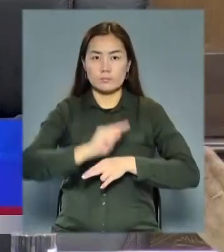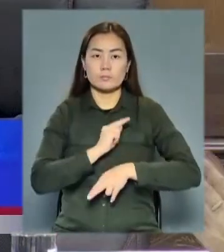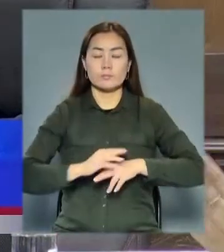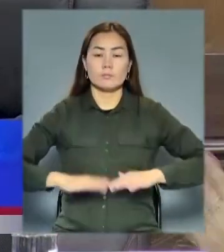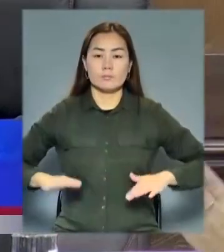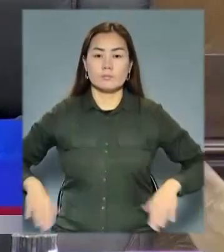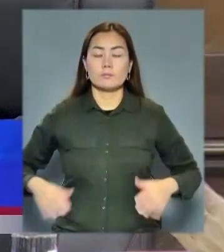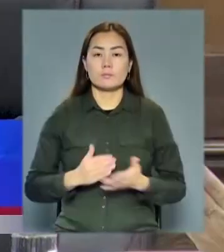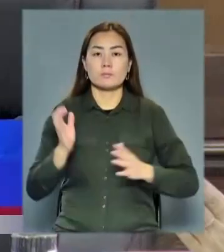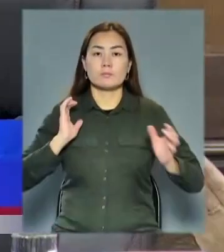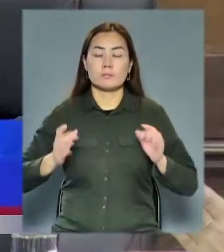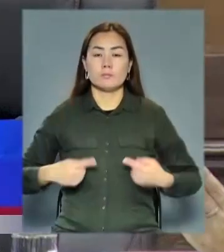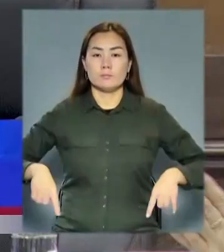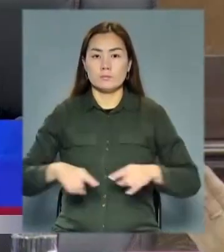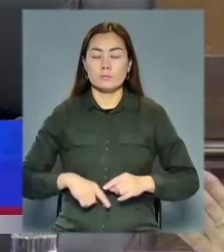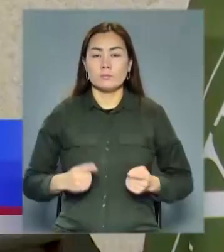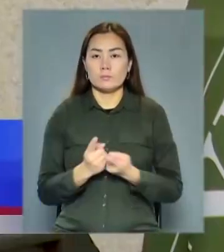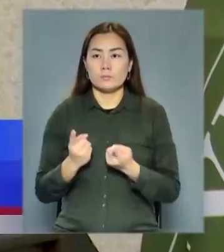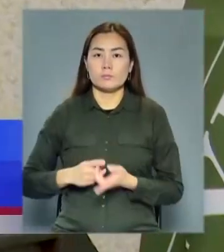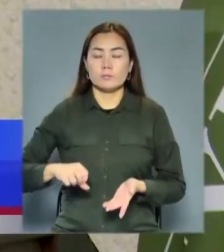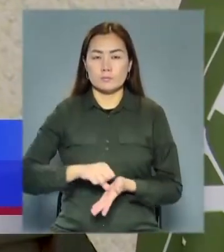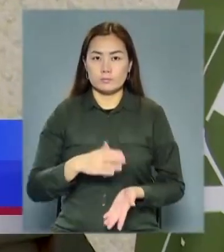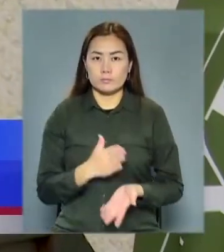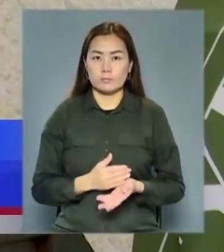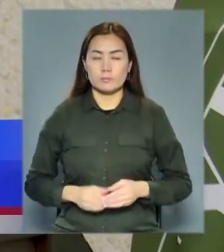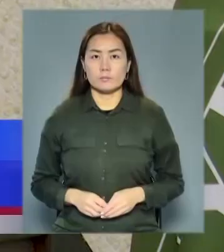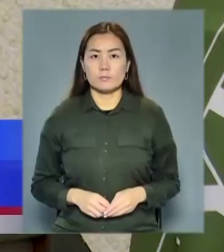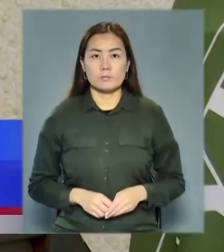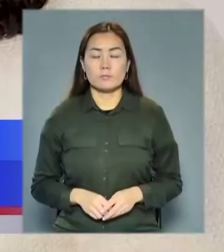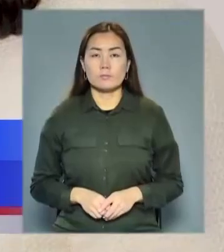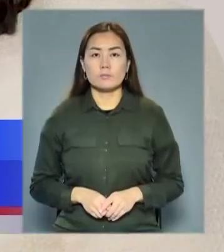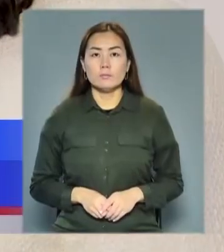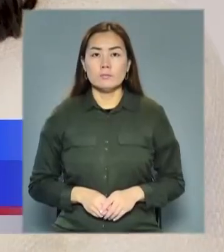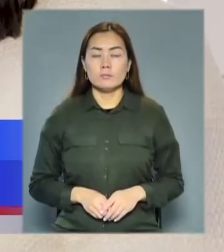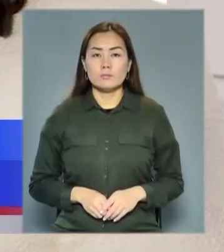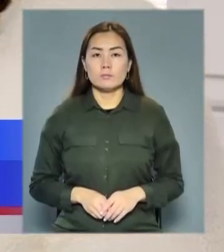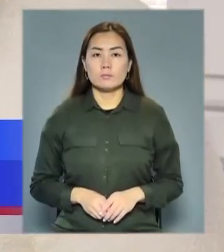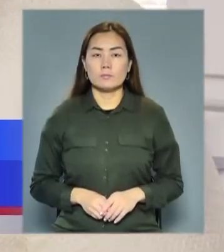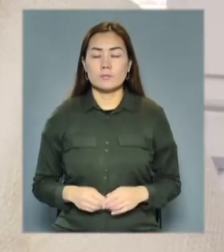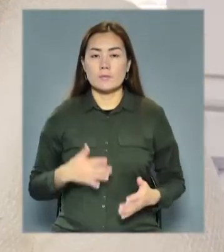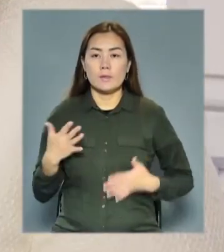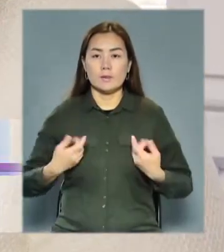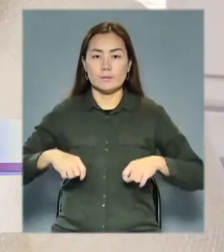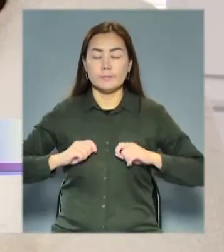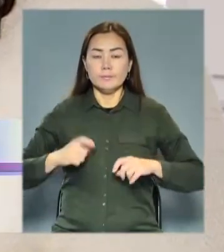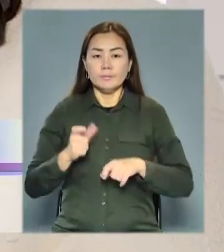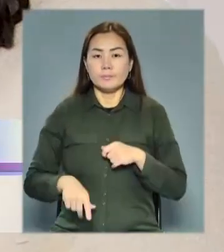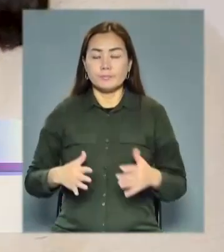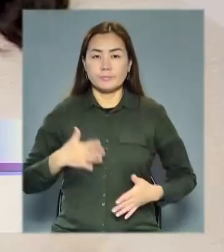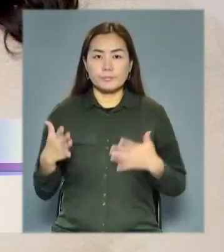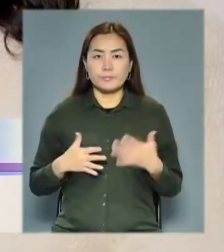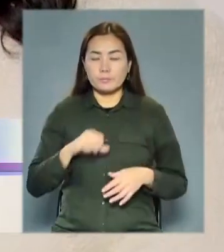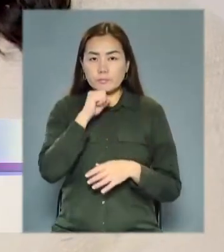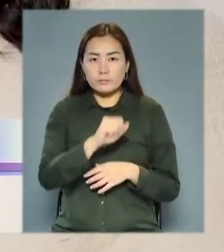алған шәкірттері жоғары оқу орындарындағы әріптестерге қатысып, жылы лебіздерін білдірді. Осы мотивациясы берген сол кісінің